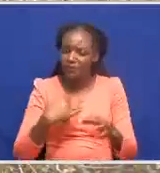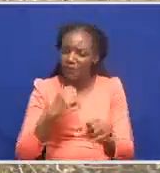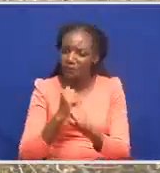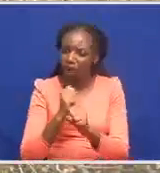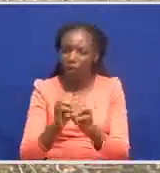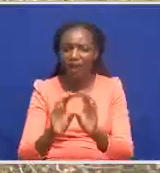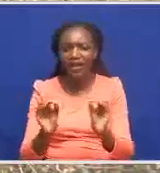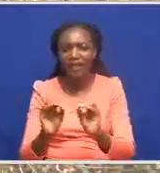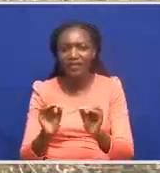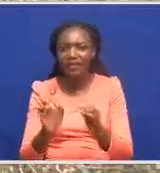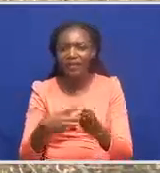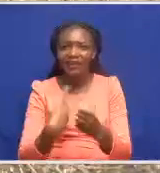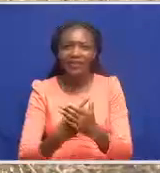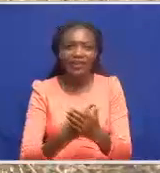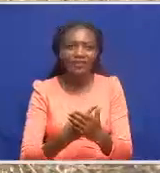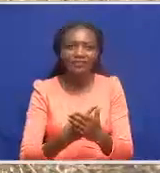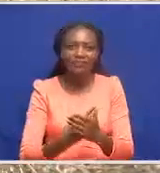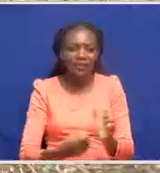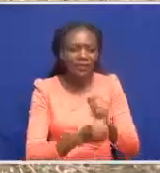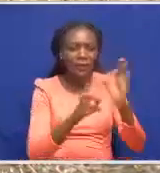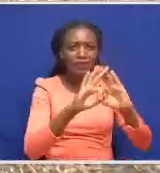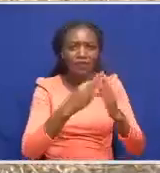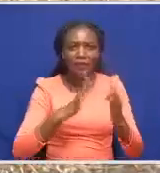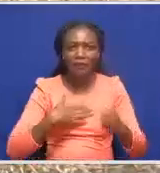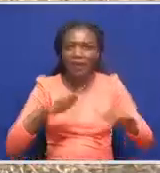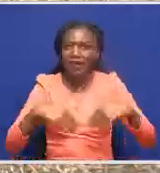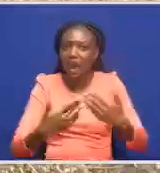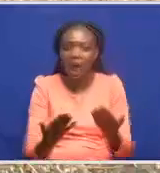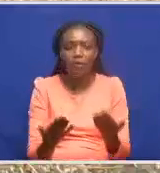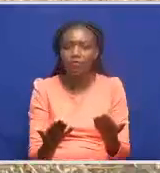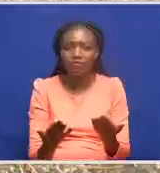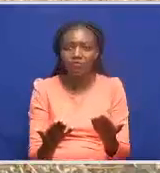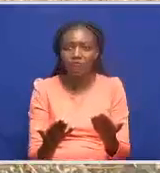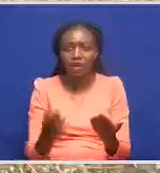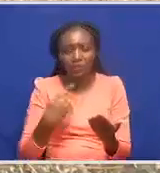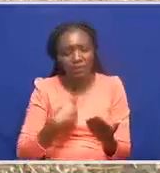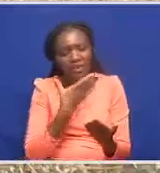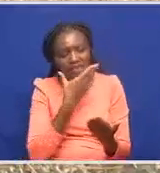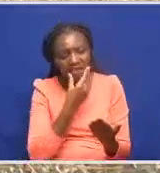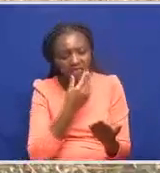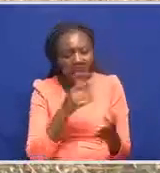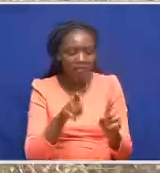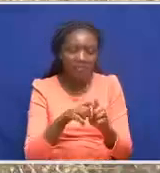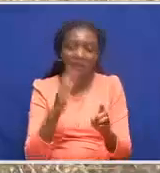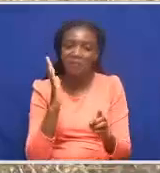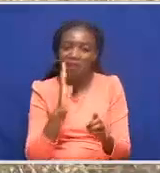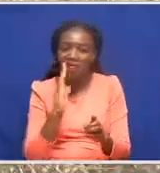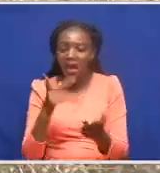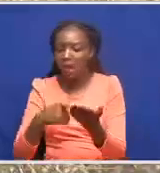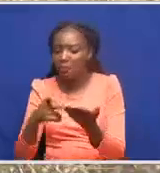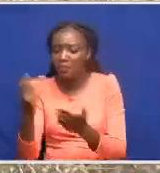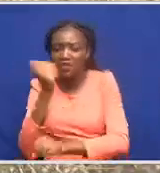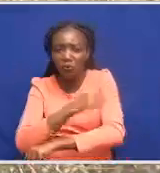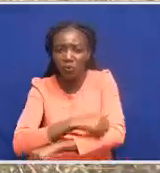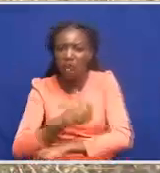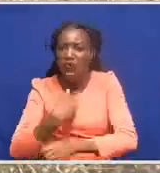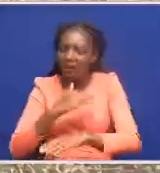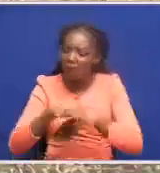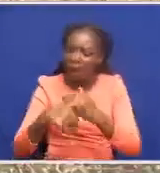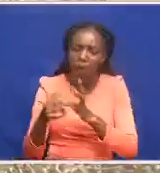hii, nitalelewa watoto wangu na nani? Ni mimi baba, ni mimi mama, ni mimi kusomesa. Sinaona